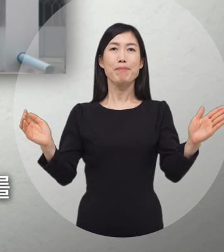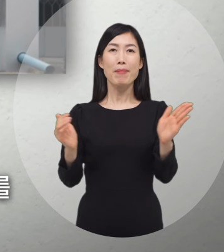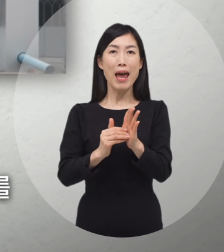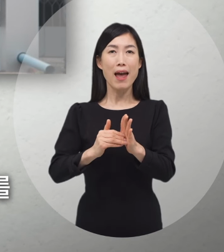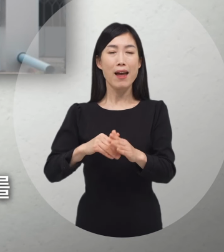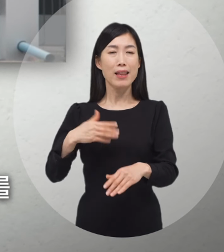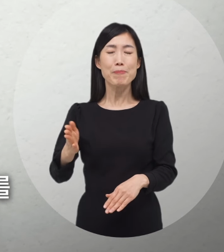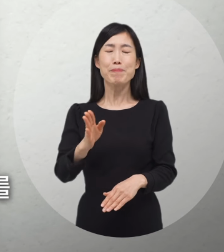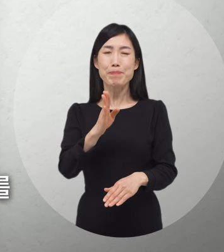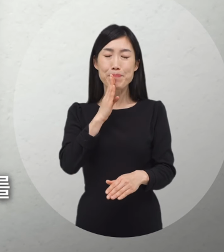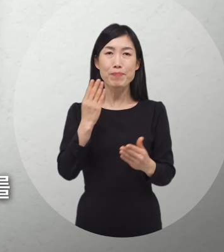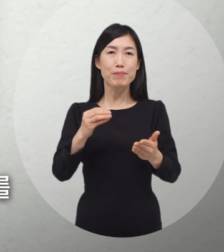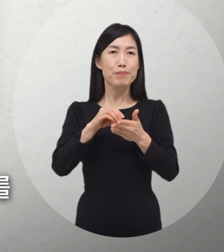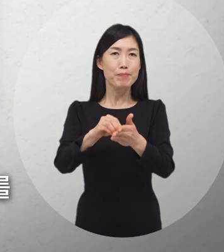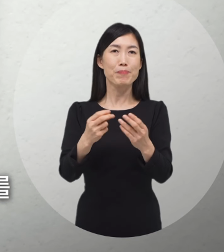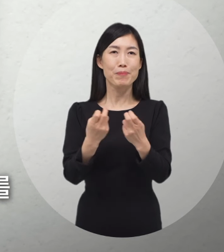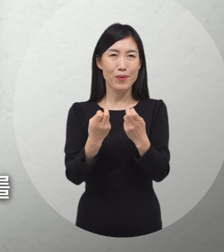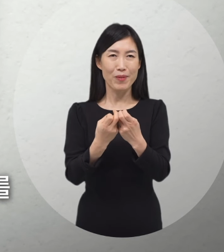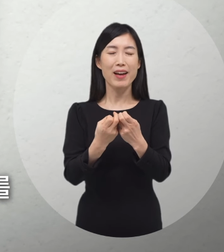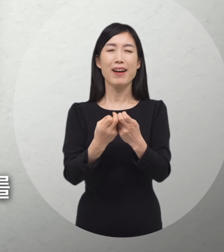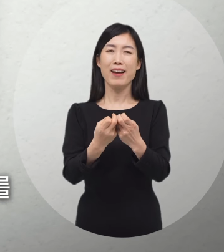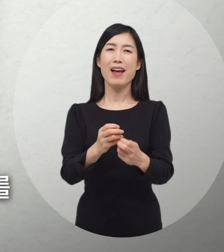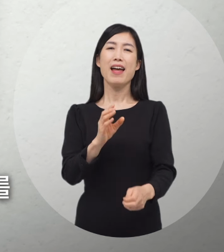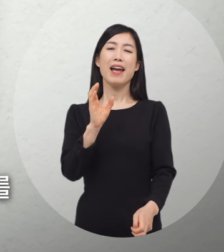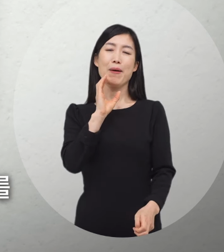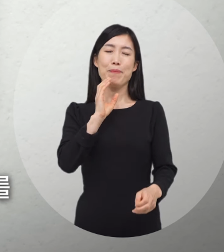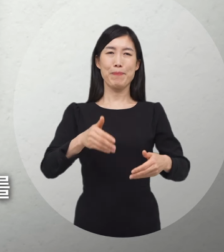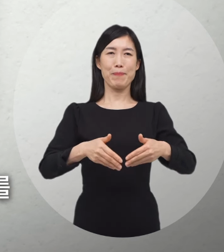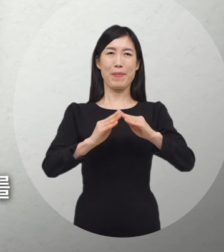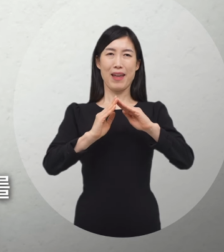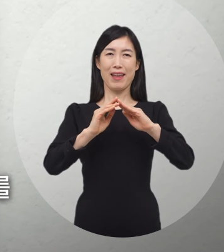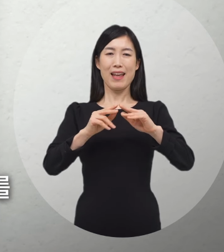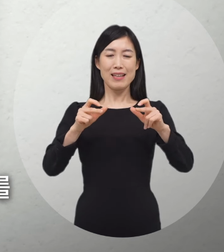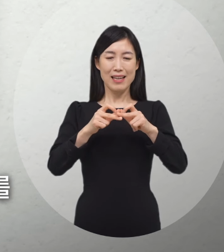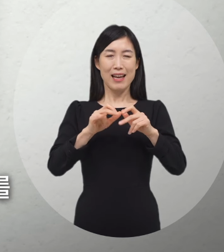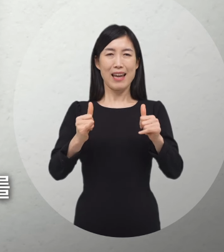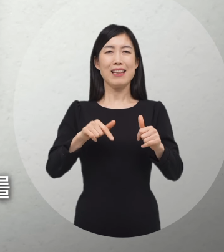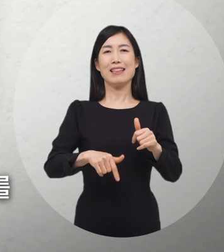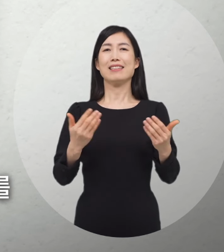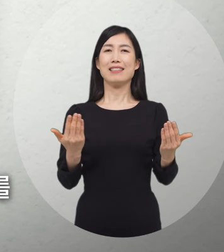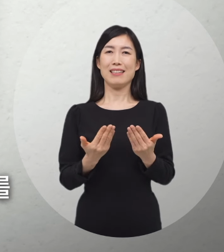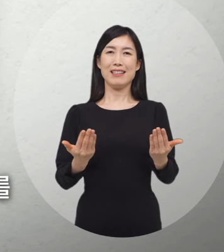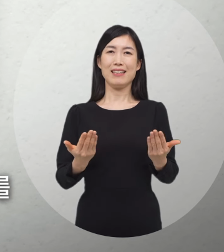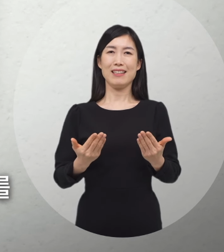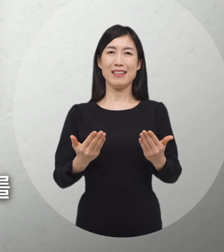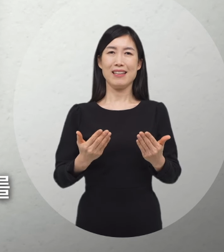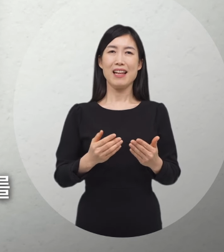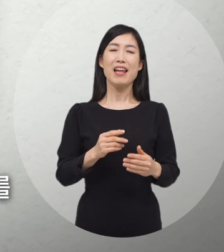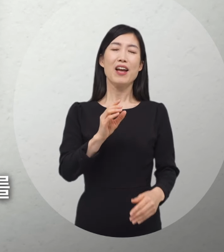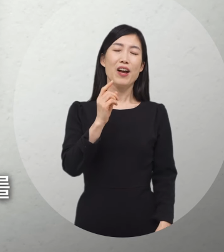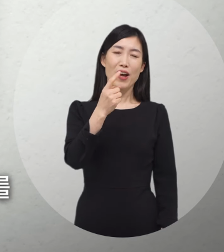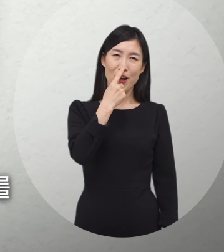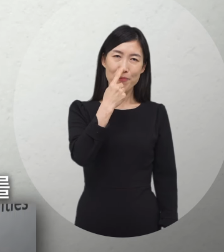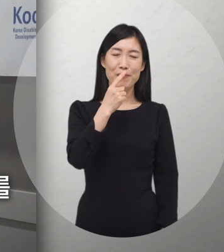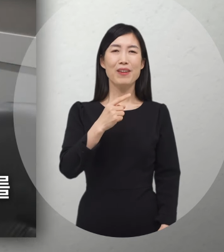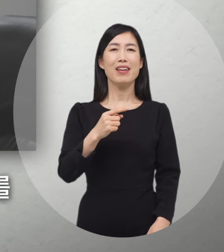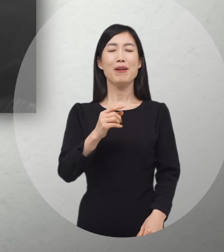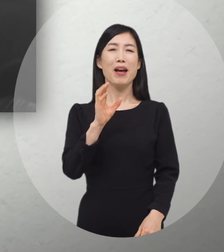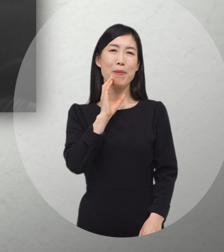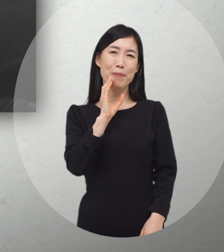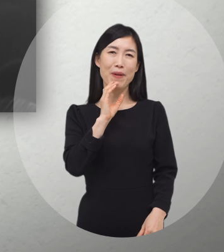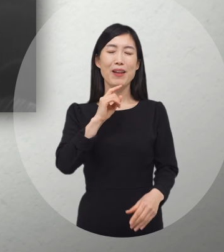인턴십 이후 실질적 고용 창출을 위해 장애인 고용 카페인 금빛 희망 카페테리오 앤 베이커리 하우스